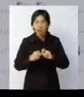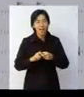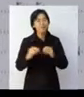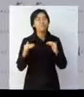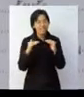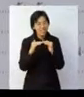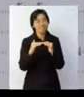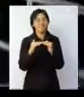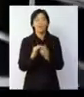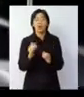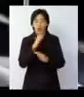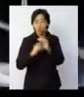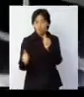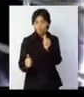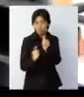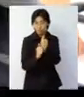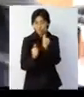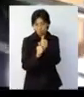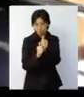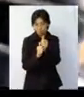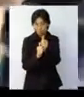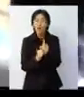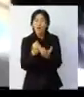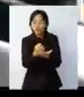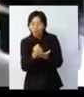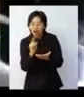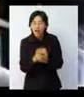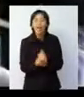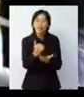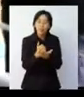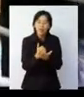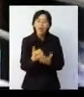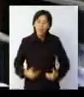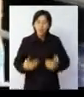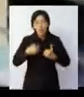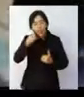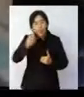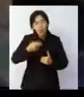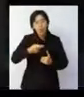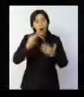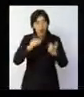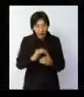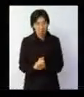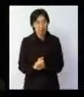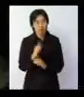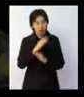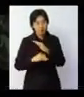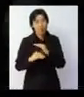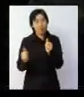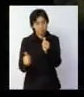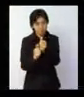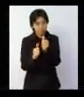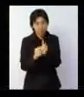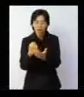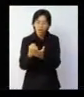ใดก็ตามค่ะซึ่งการมีผู้ช่วยคนพิการก็ไม่เพียงแต่ช่วยเหลือในกิจวัตรประจำวันของคนพิการเท่านั้นนะคะพวกเข